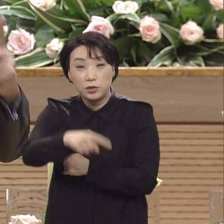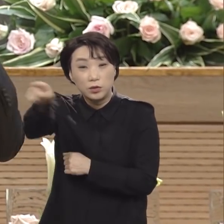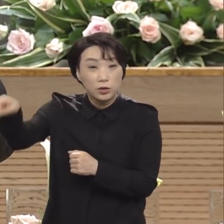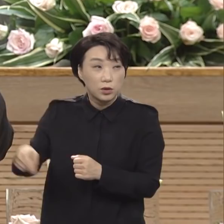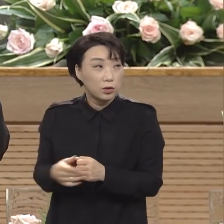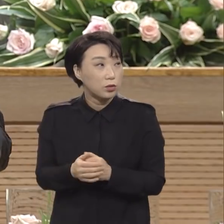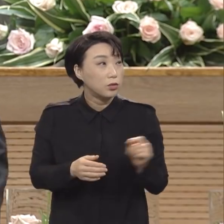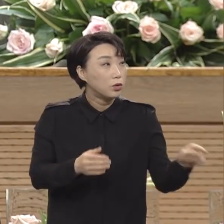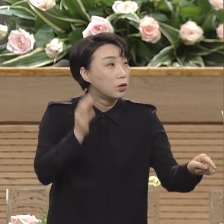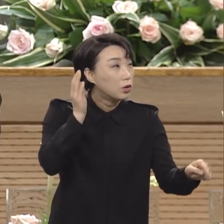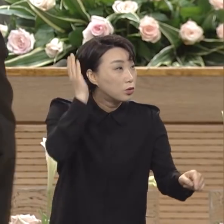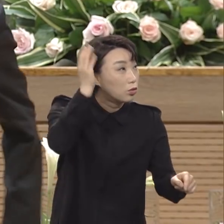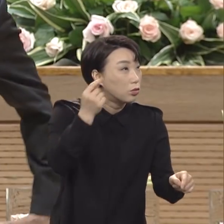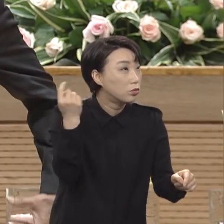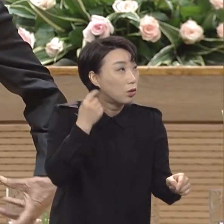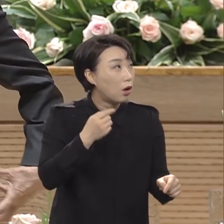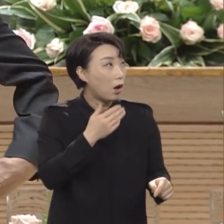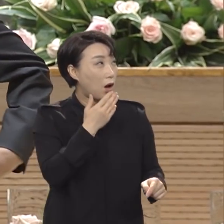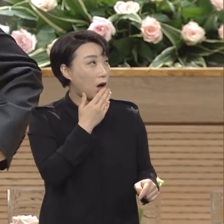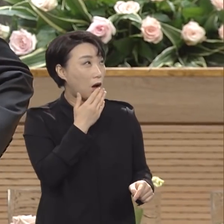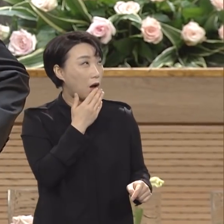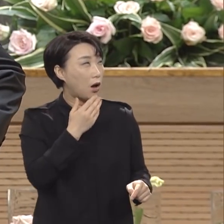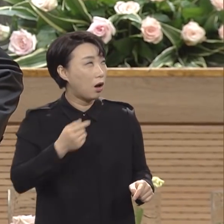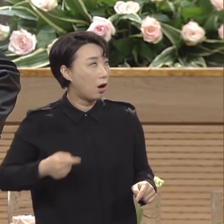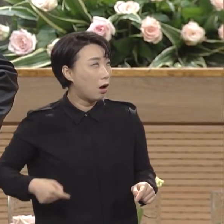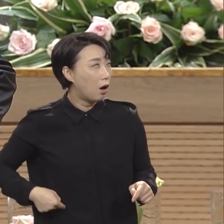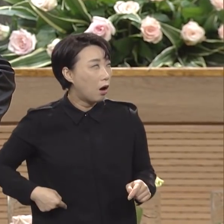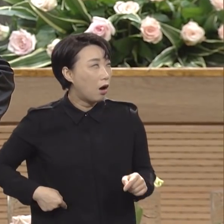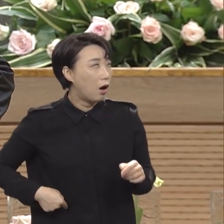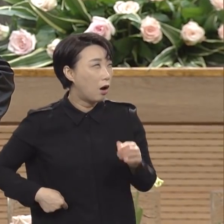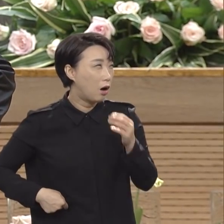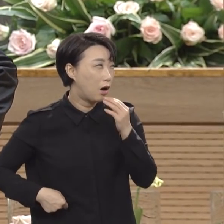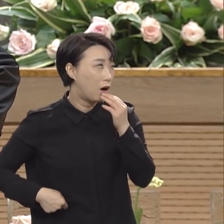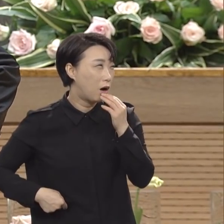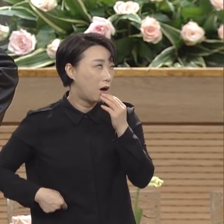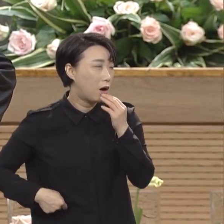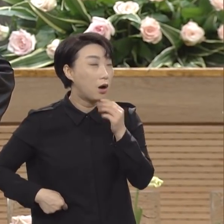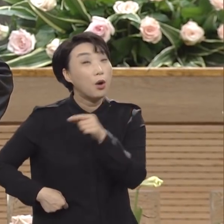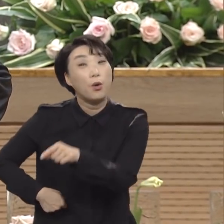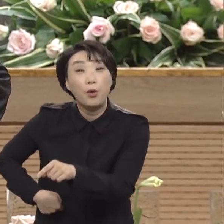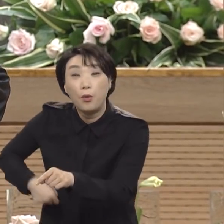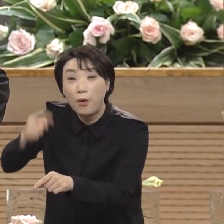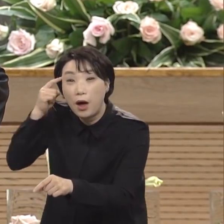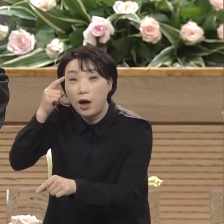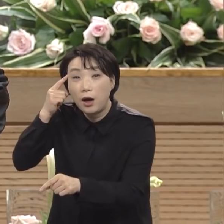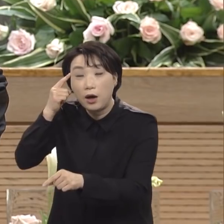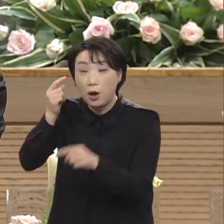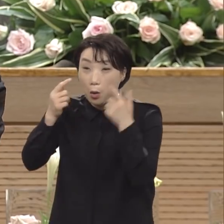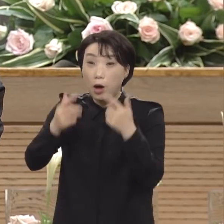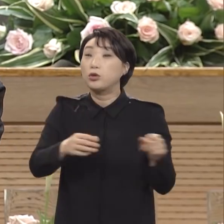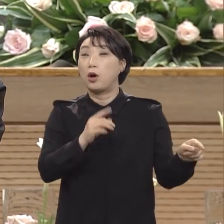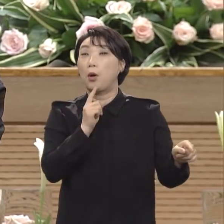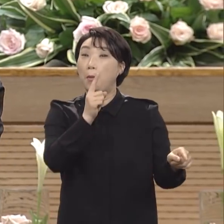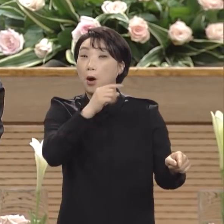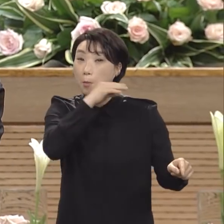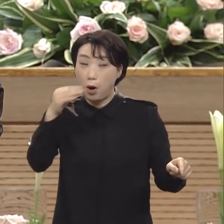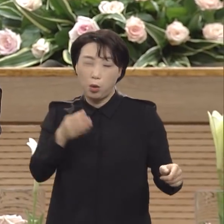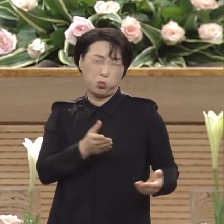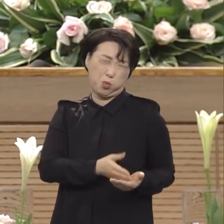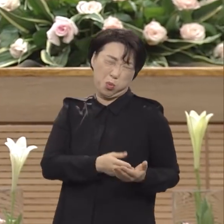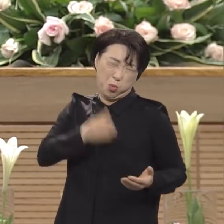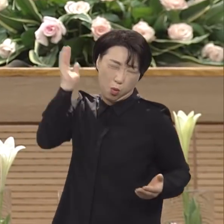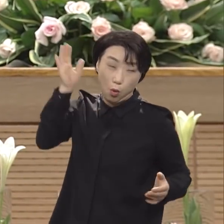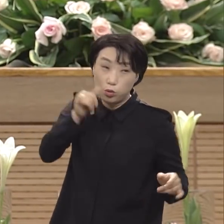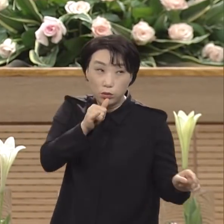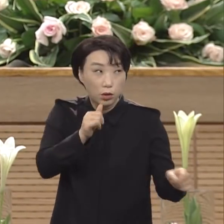그 설교를 들으면서 마음에 찔렸다는 거. 왜? 확실하게 옳은 소리만 하니까.